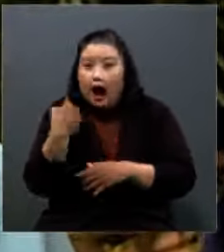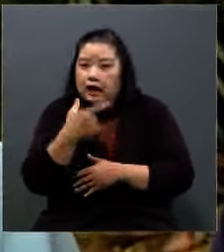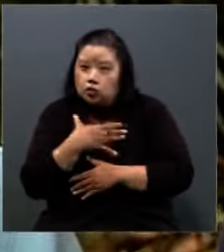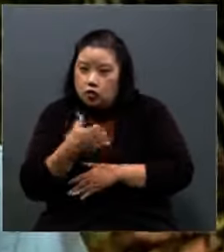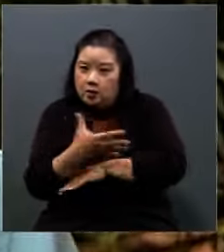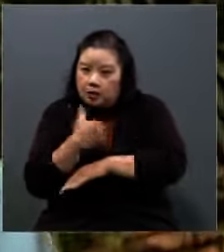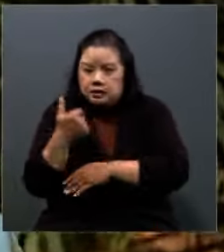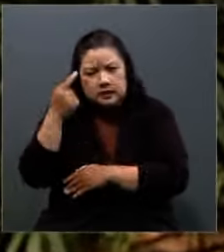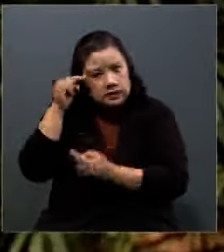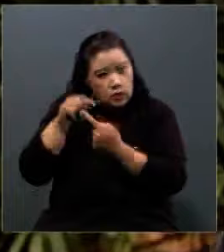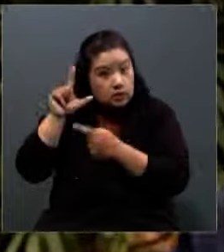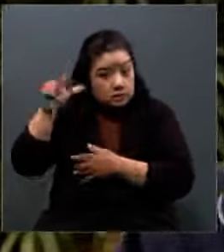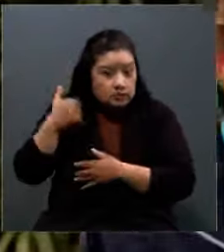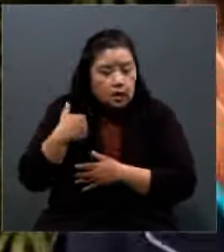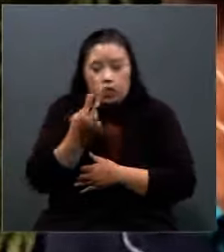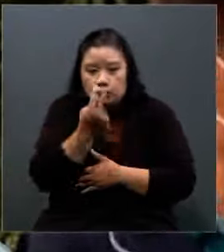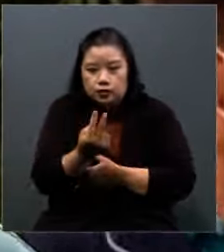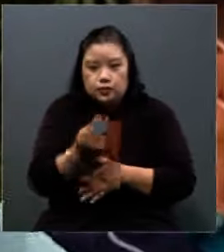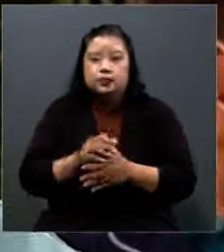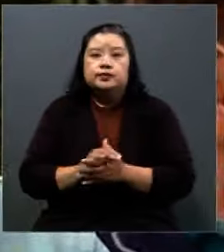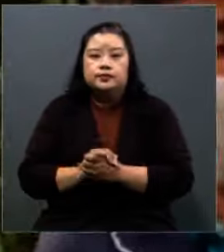ดถึงแนวนี้กัน ไปฟังเสียงกันครับ